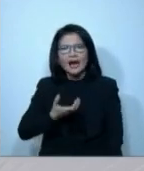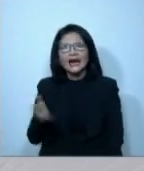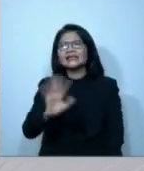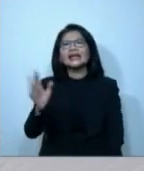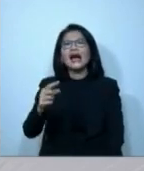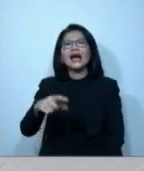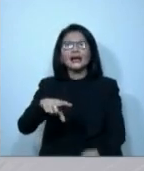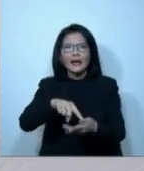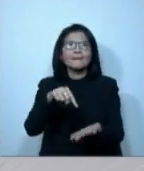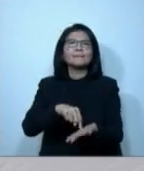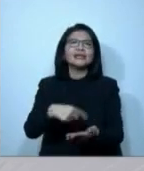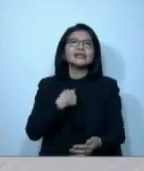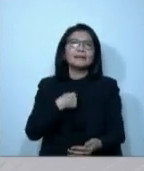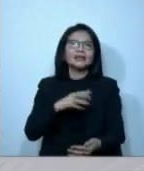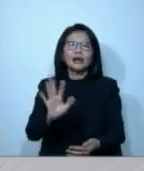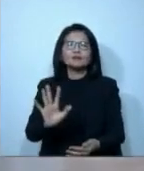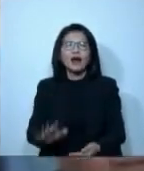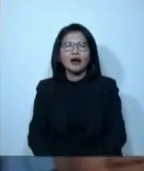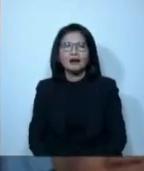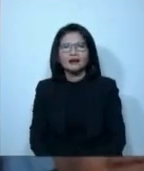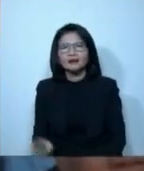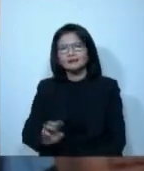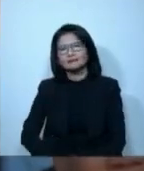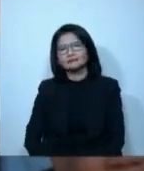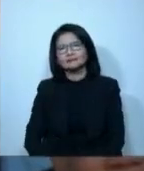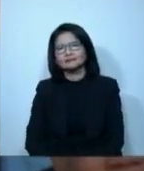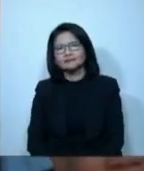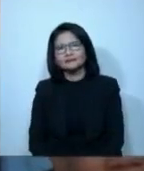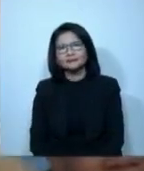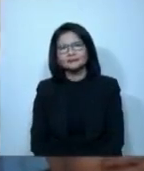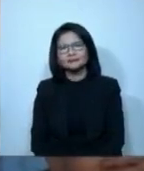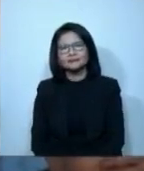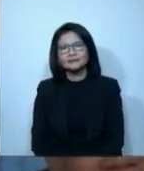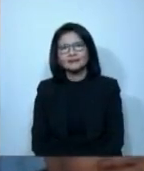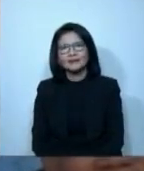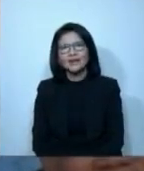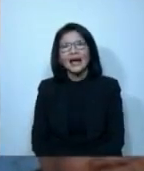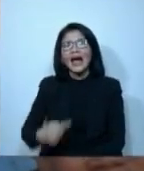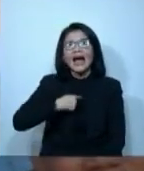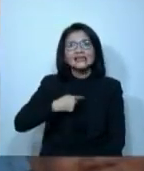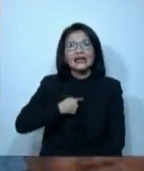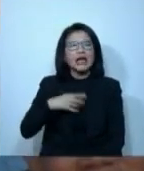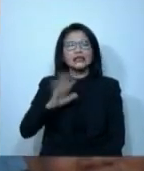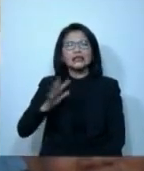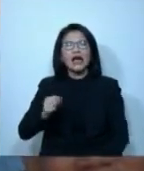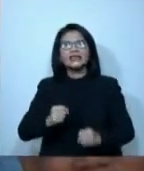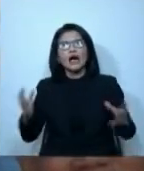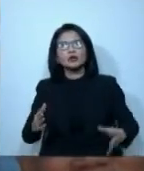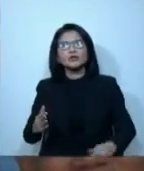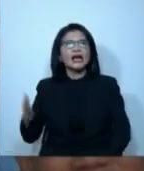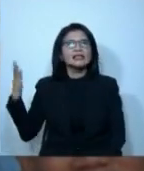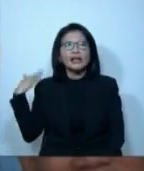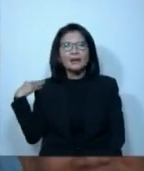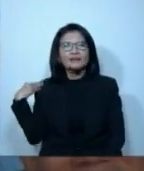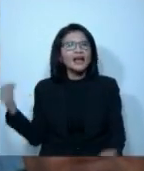pilih kami, saudara-saudara sekalian. Dan Saya tidak takut tidak punya jabatan,